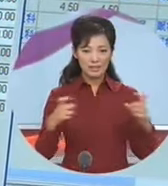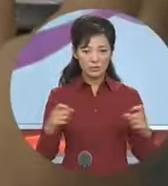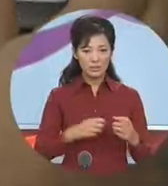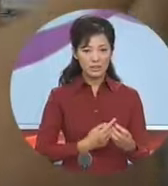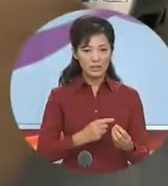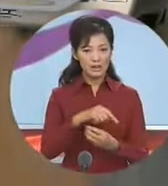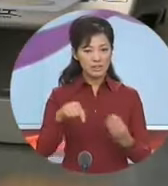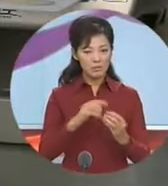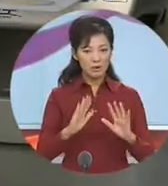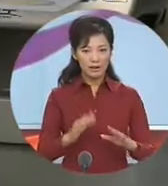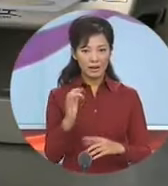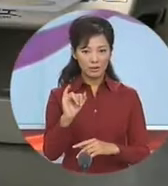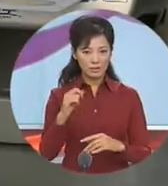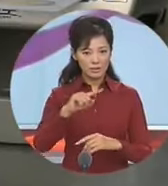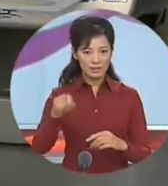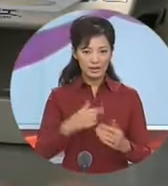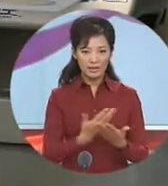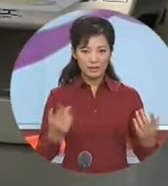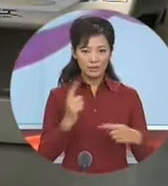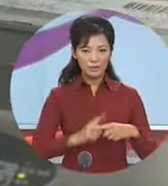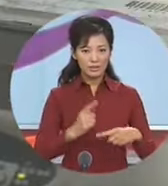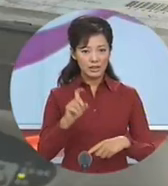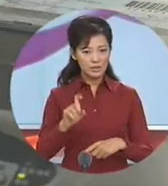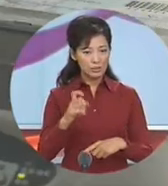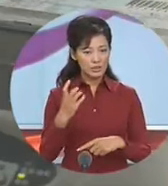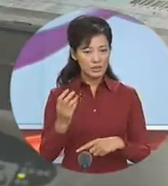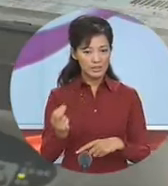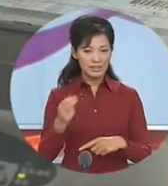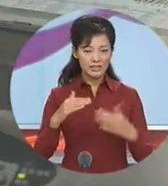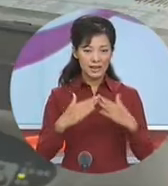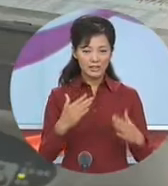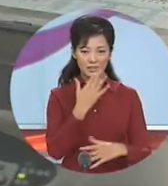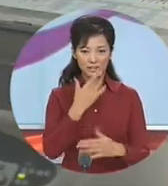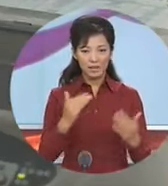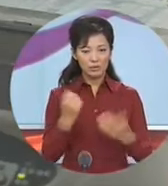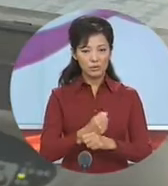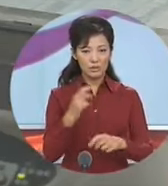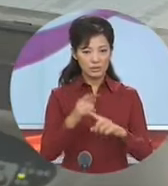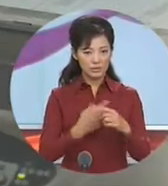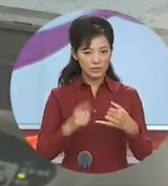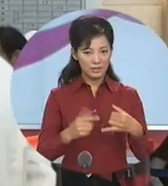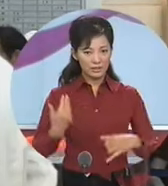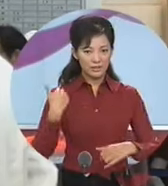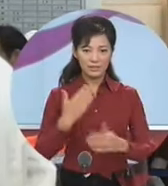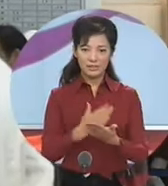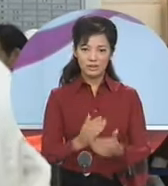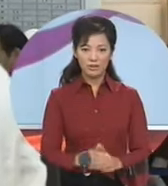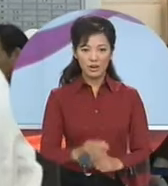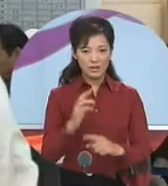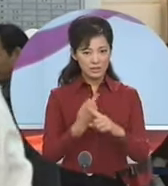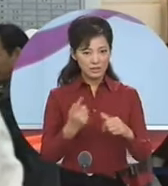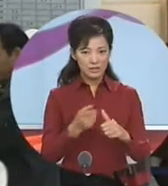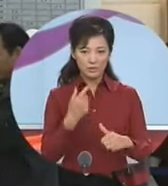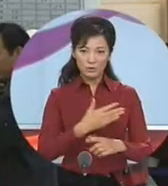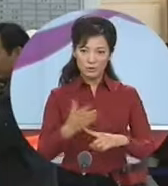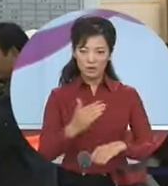放社保卡60万张，开通定点医疗机构97家，试点工作预计于11月底前结束。